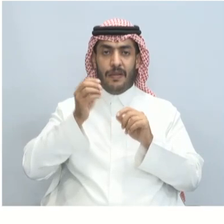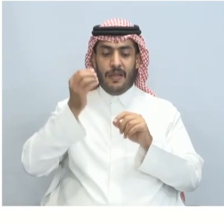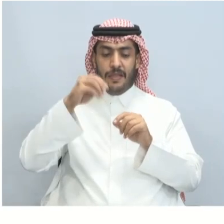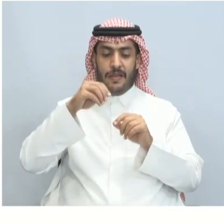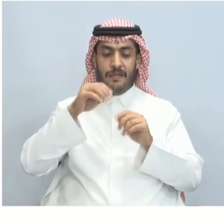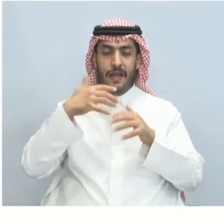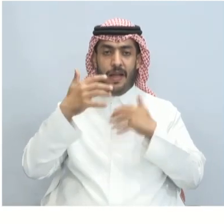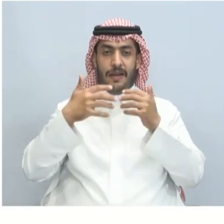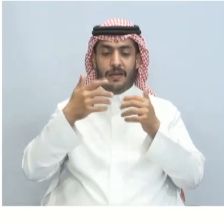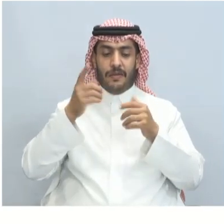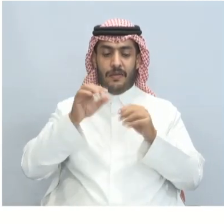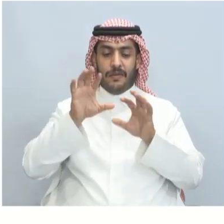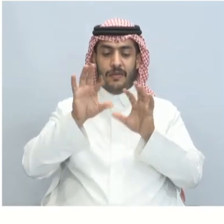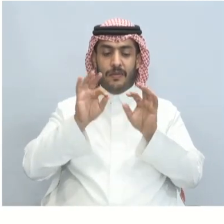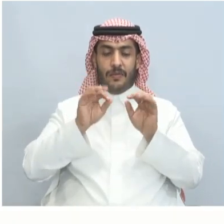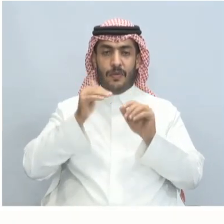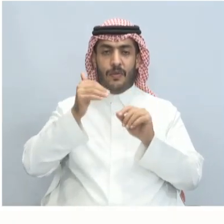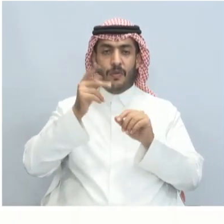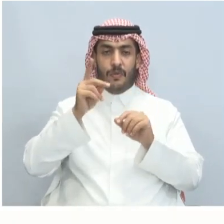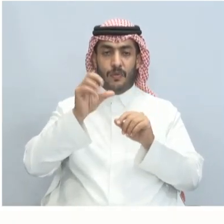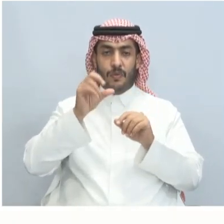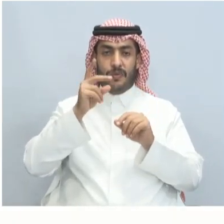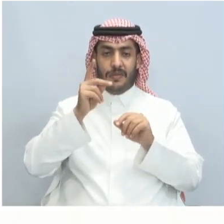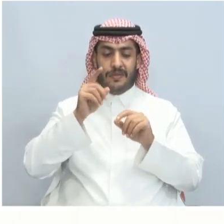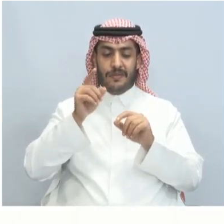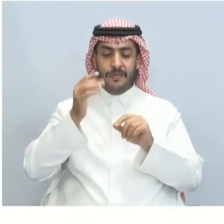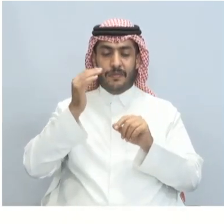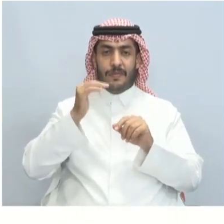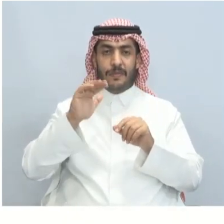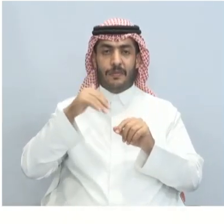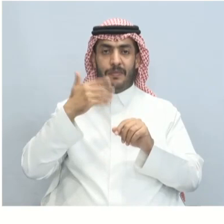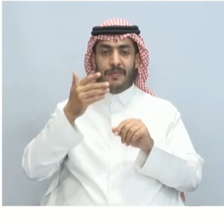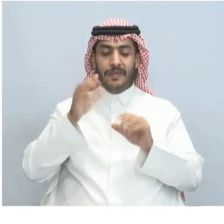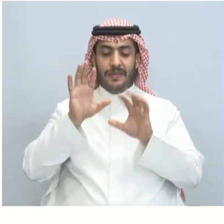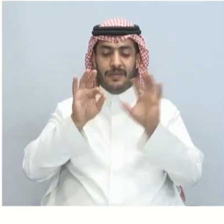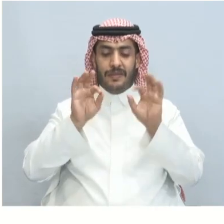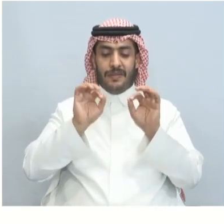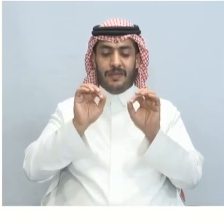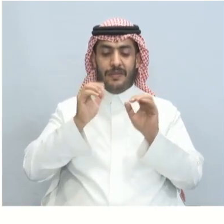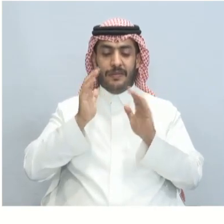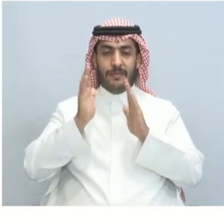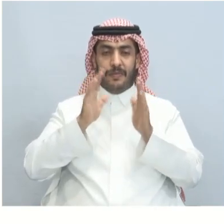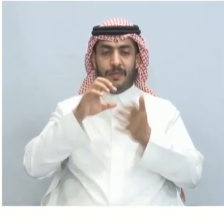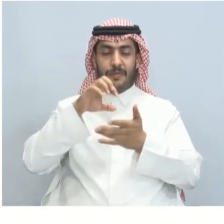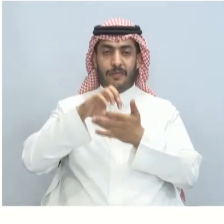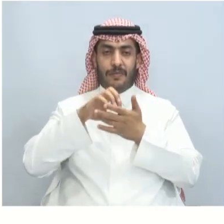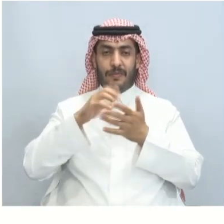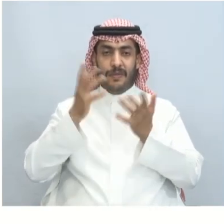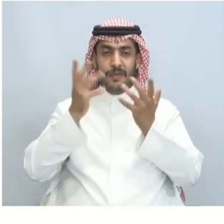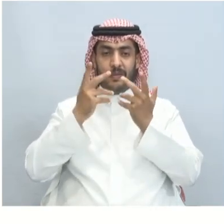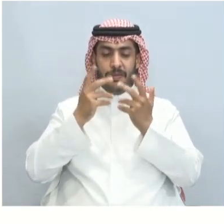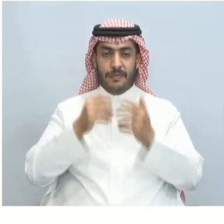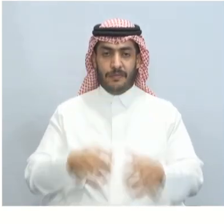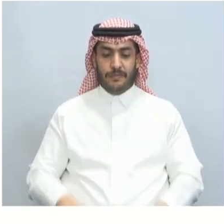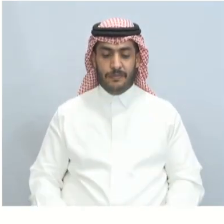اضافه حركه ونختار خطوط ومن ثم نحدد الاتجاه الذي نريد